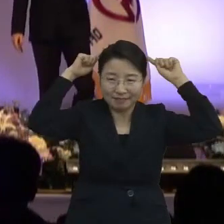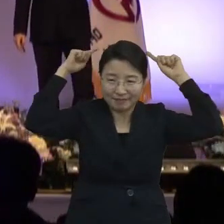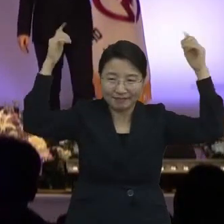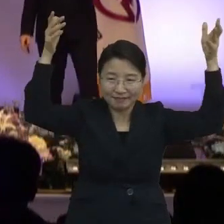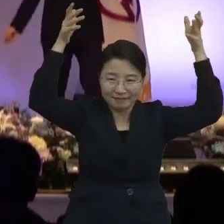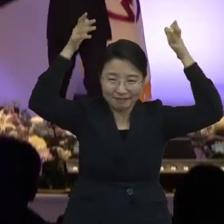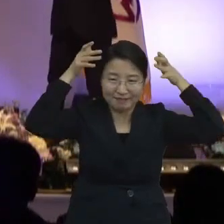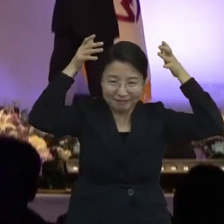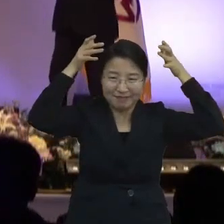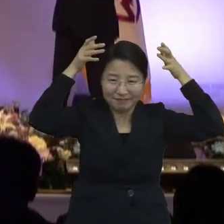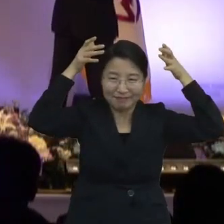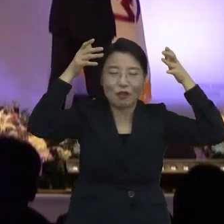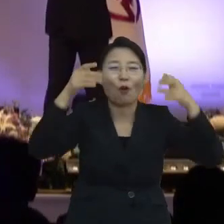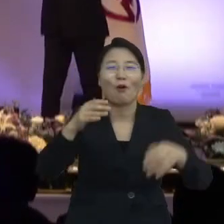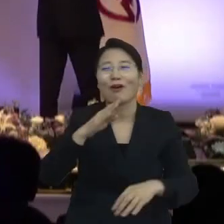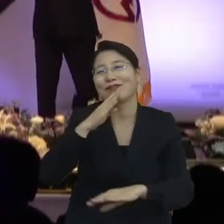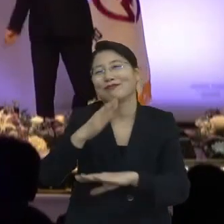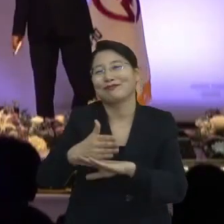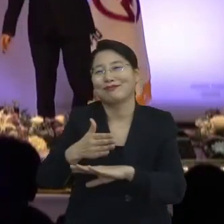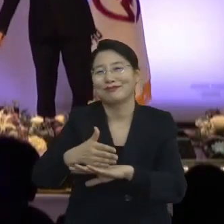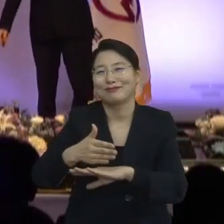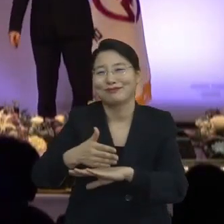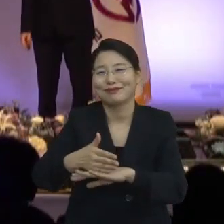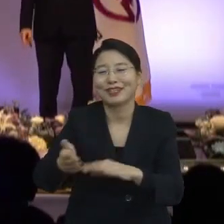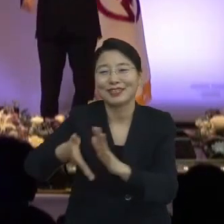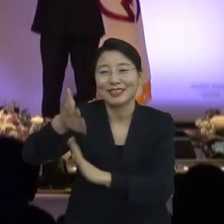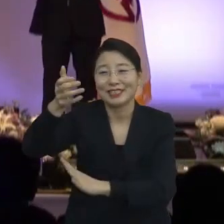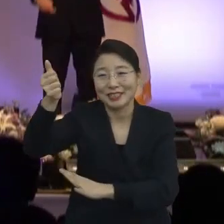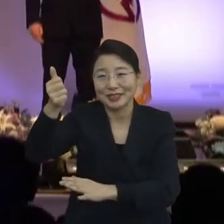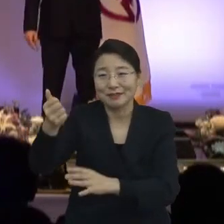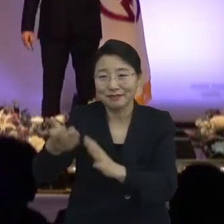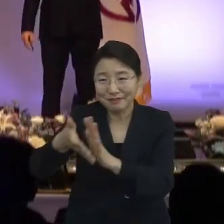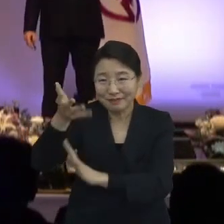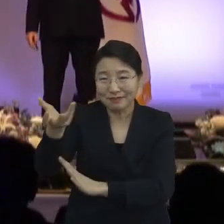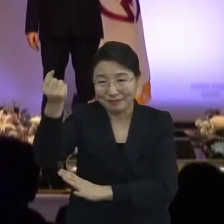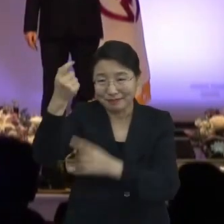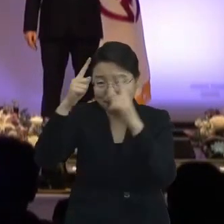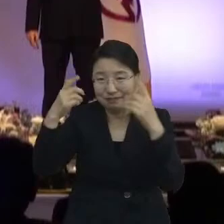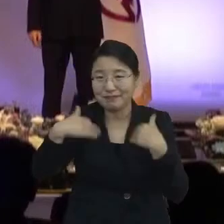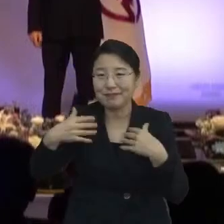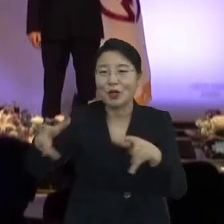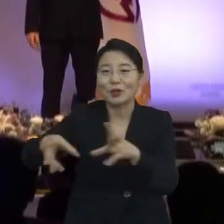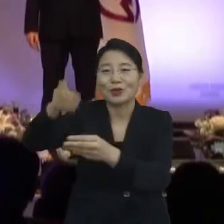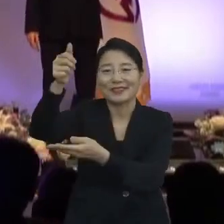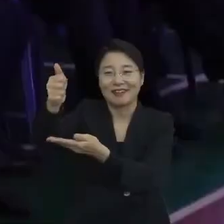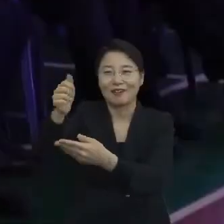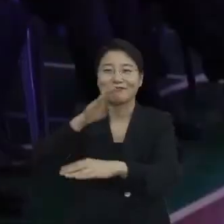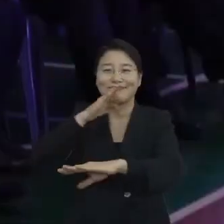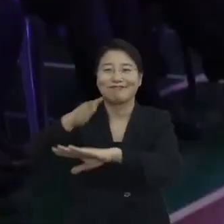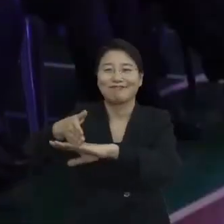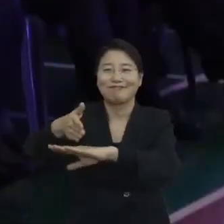동기부여를 위해서 이렇게까지 해주시는 시립대 총장님 우리 큰 박수 한번 보내드립니다.